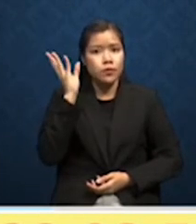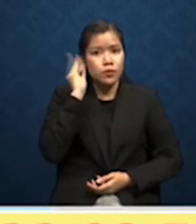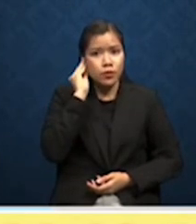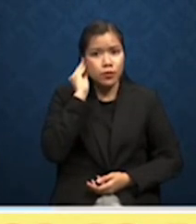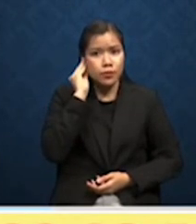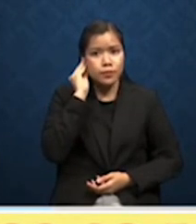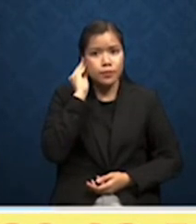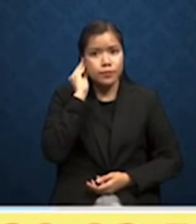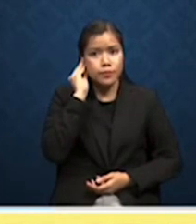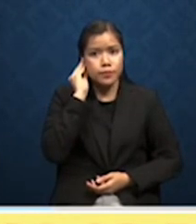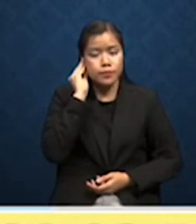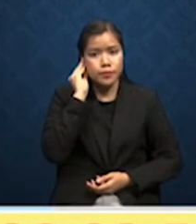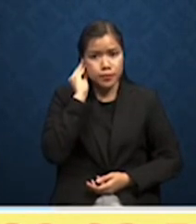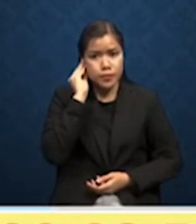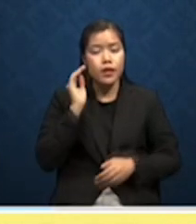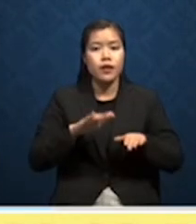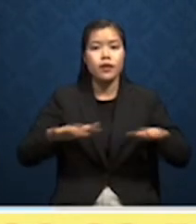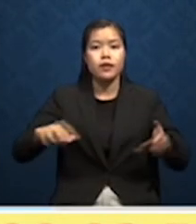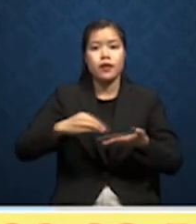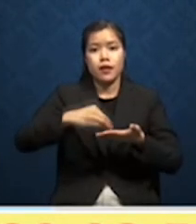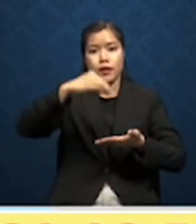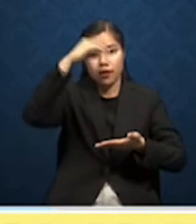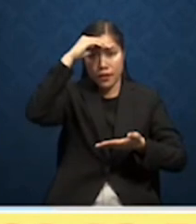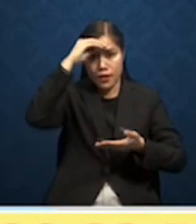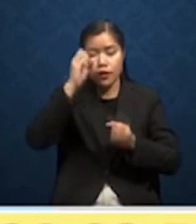ขอให้ลูกนักเรียนและคุณครู